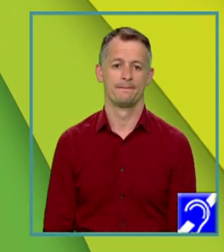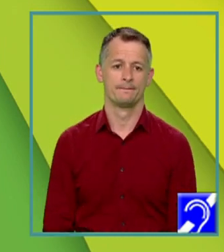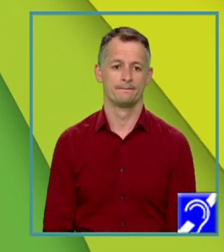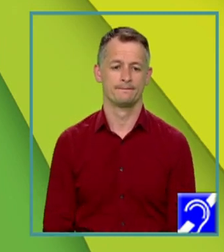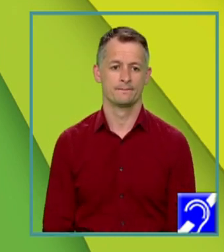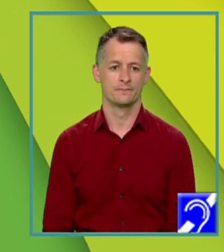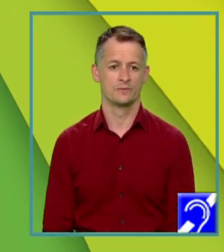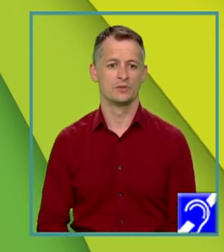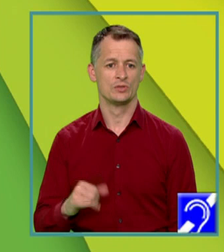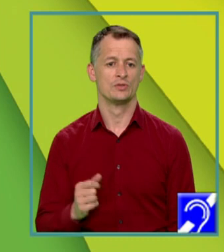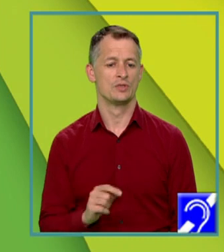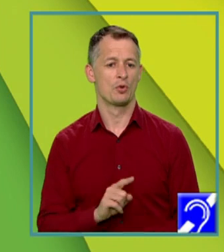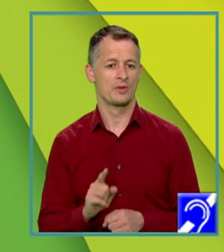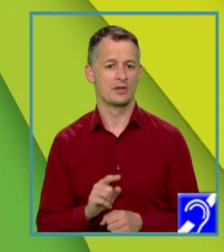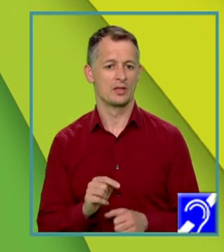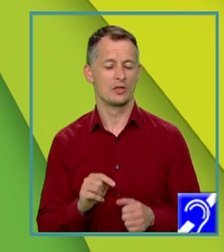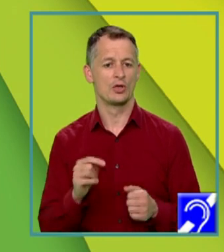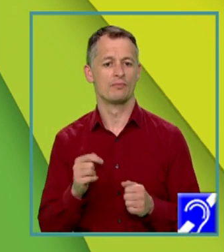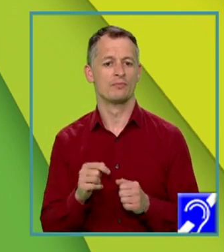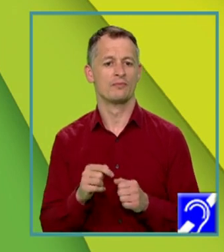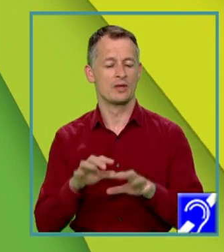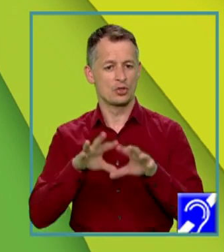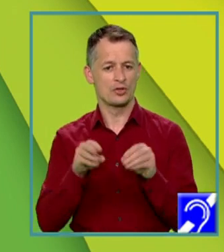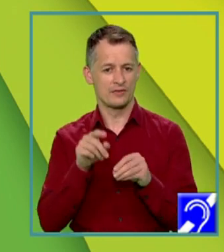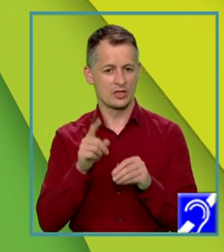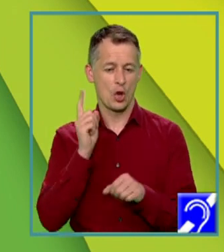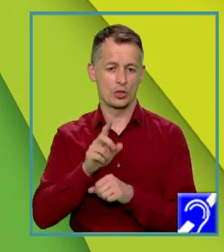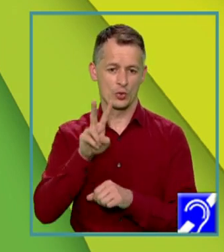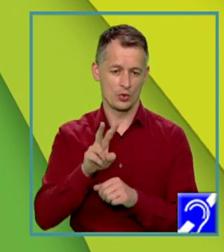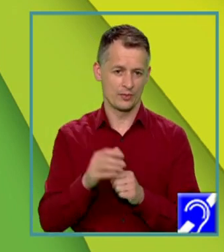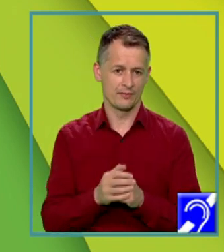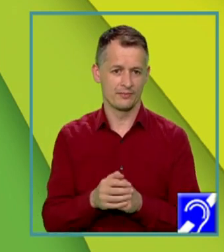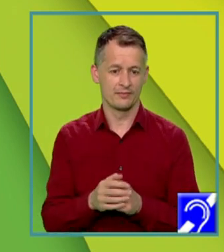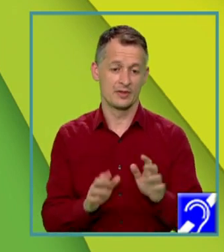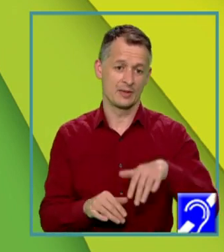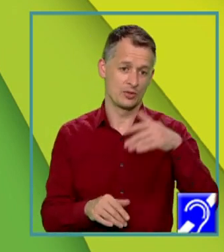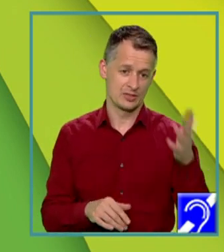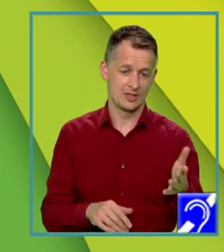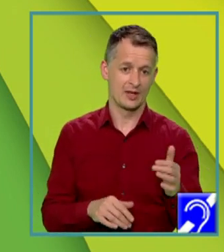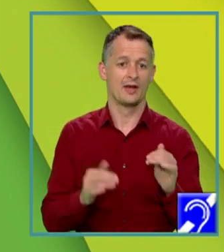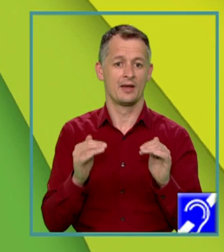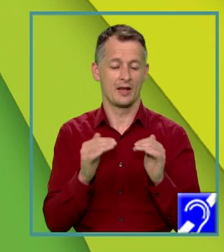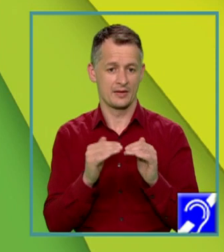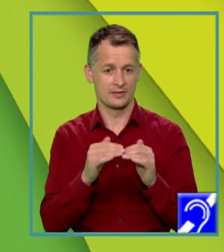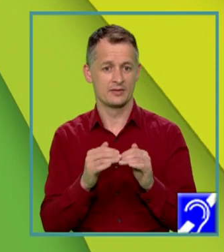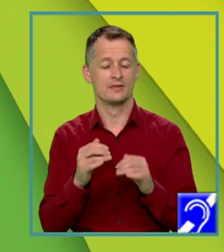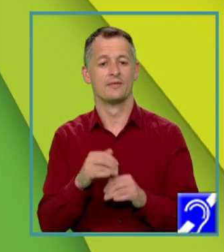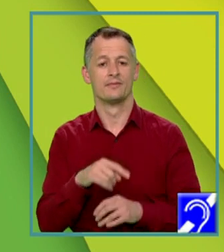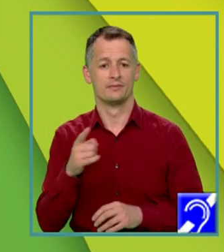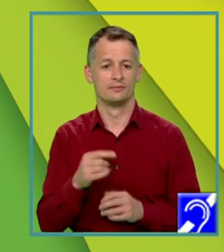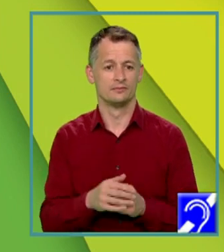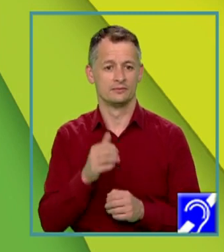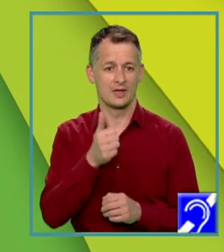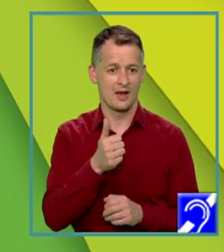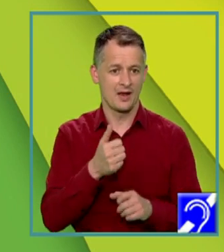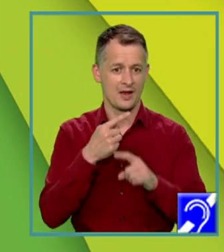a înmulțirii matricelor patratice de ordinul doi termenul din stânga Egalității este egal cu a